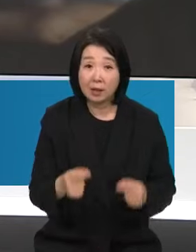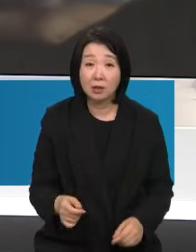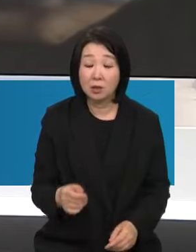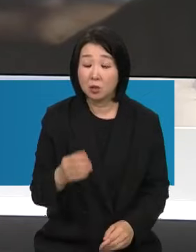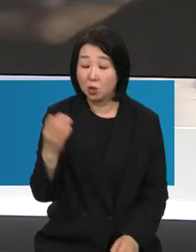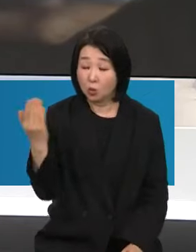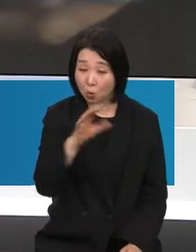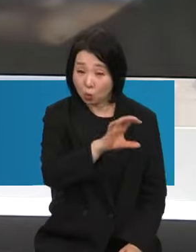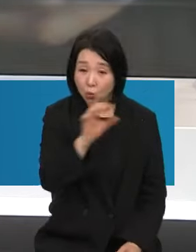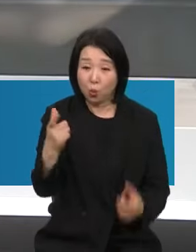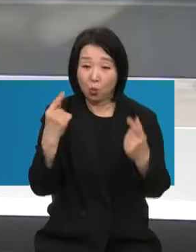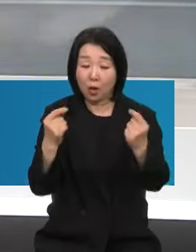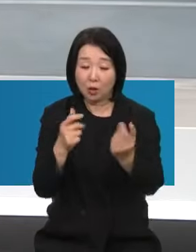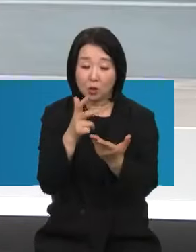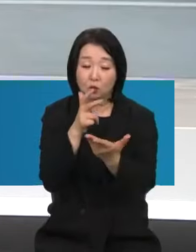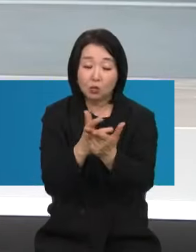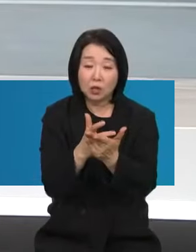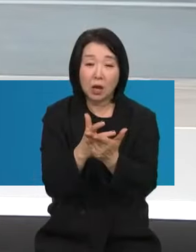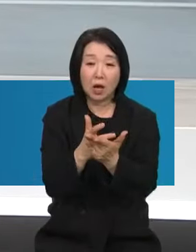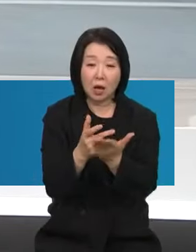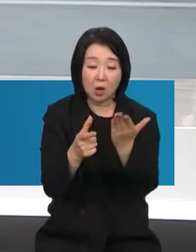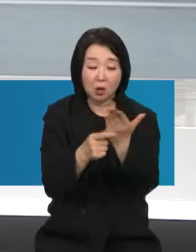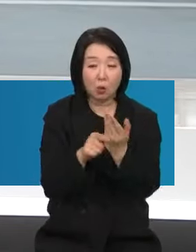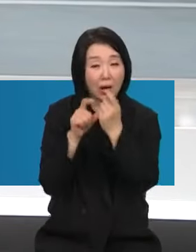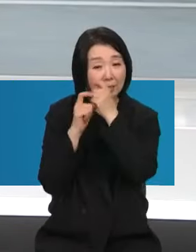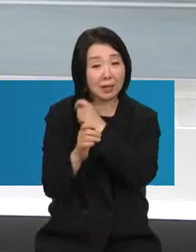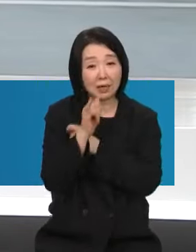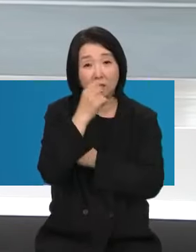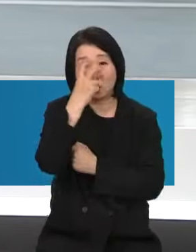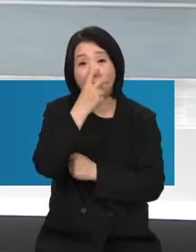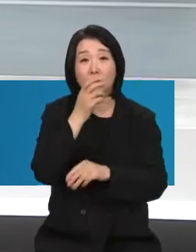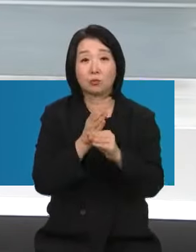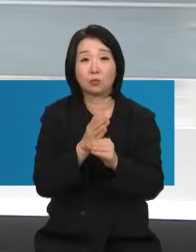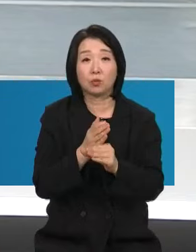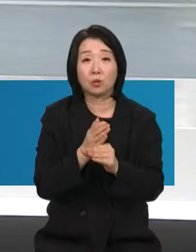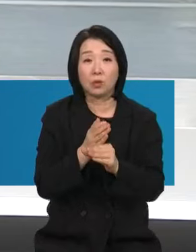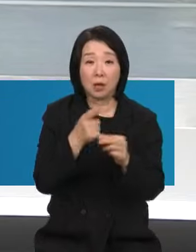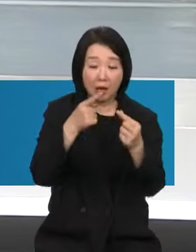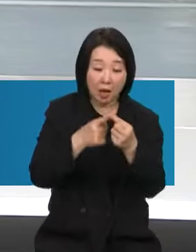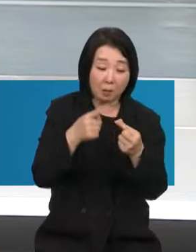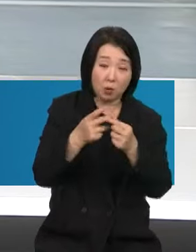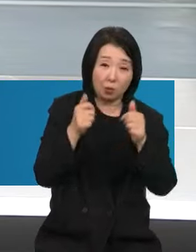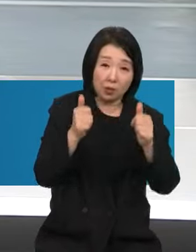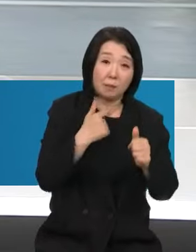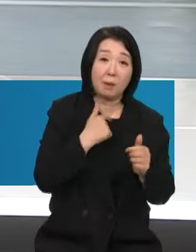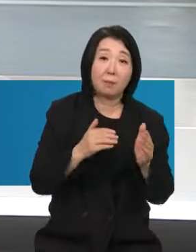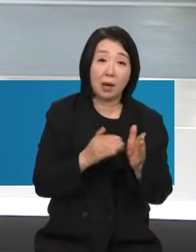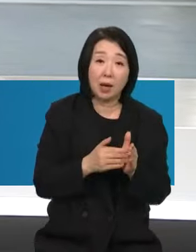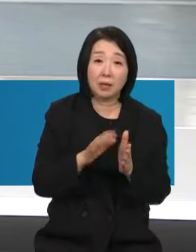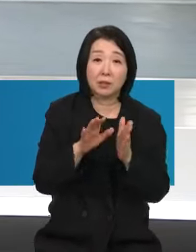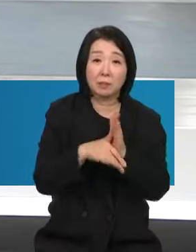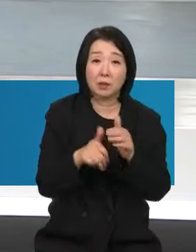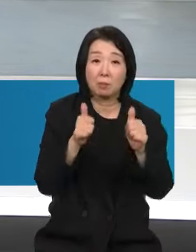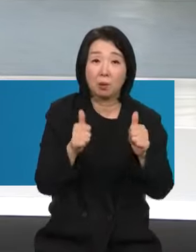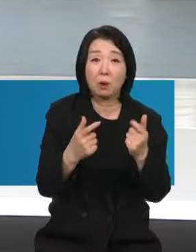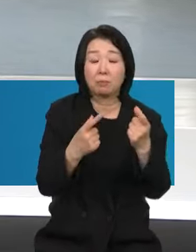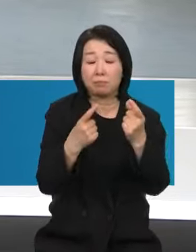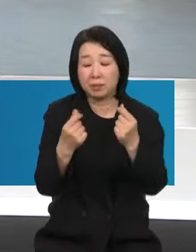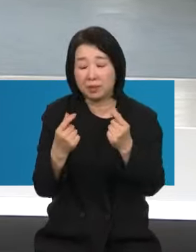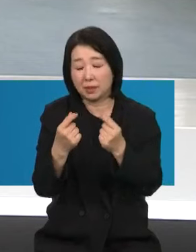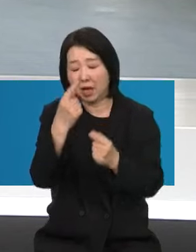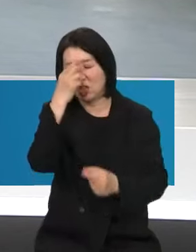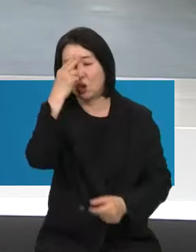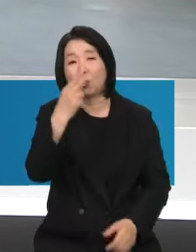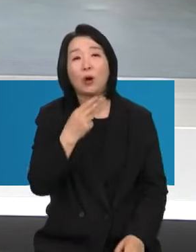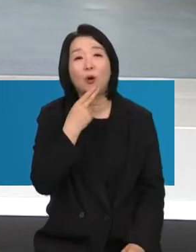똑같이 주차권 사기를 쳐 경찰 수사를 받고 있습니다 그동안 두 차례 재판을 받았지만 그때마다 법원은 비슷한